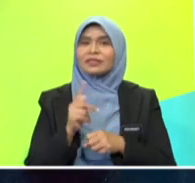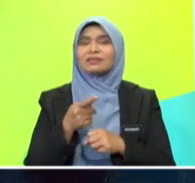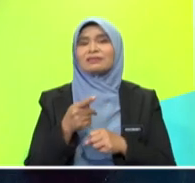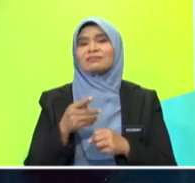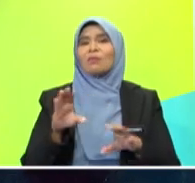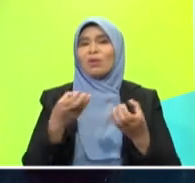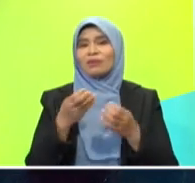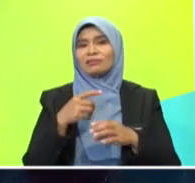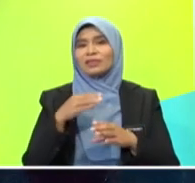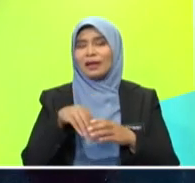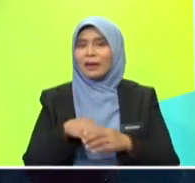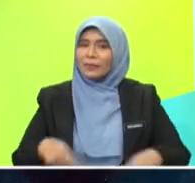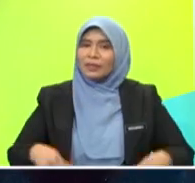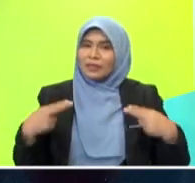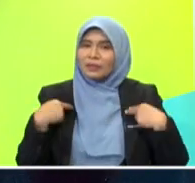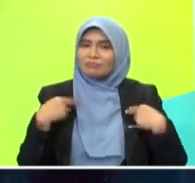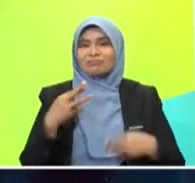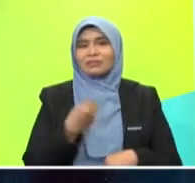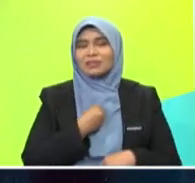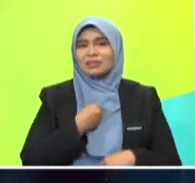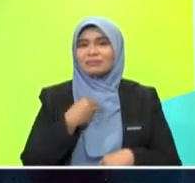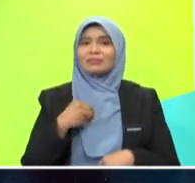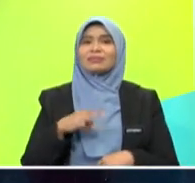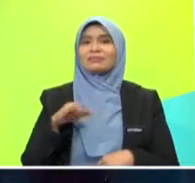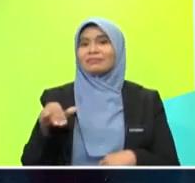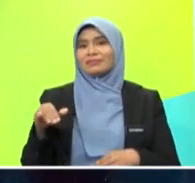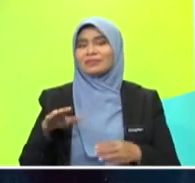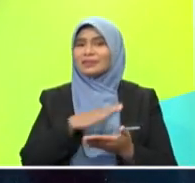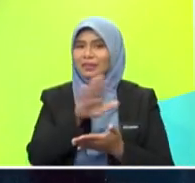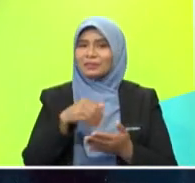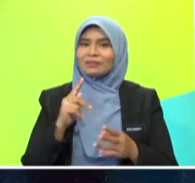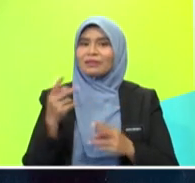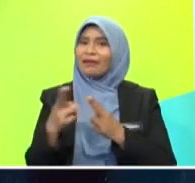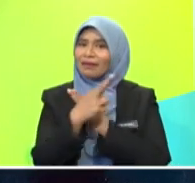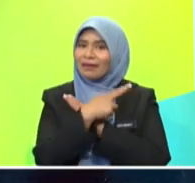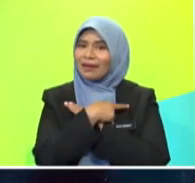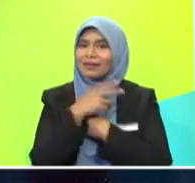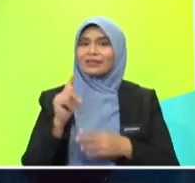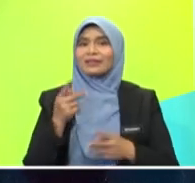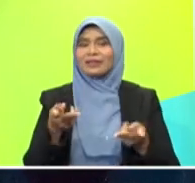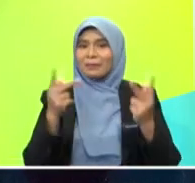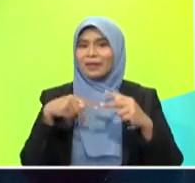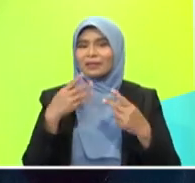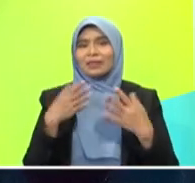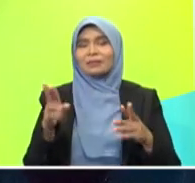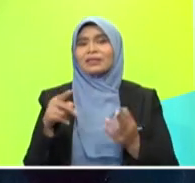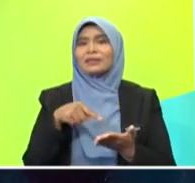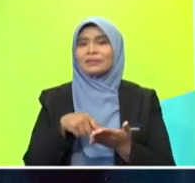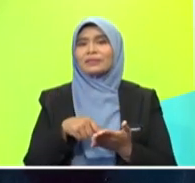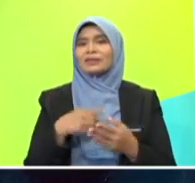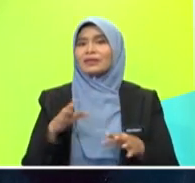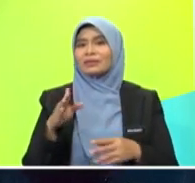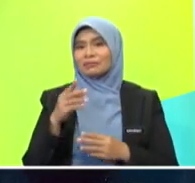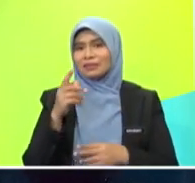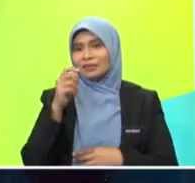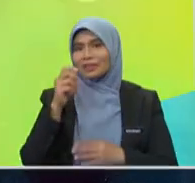ke dalam kehidupan kita yang masing-masing Baiklah kita rehat ketika kita kembali selepas ini terus layak TV